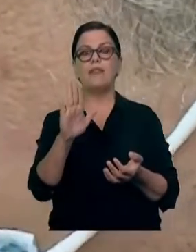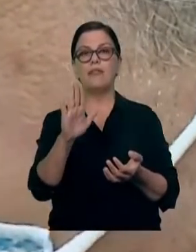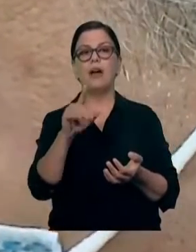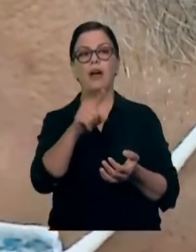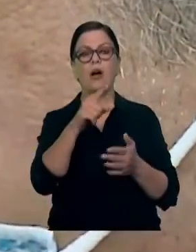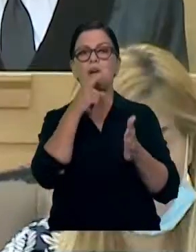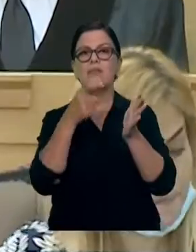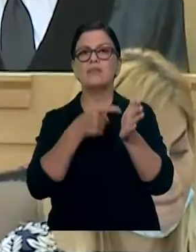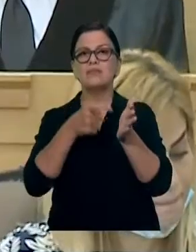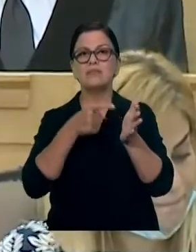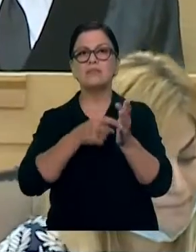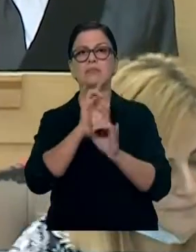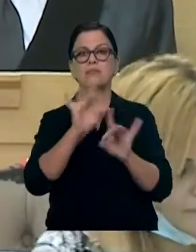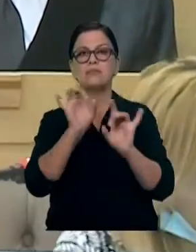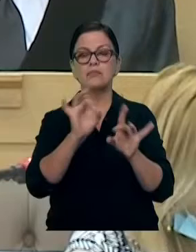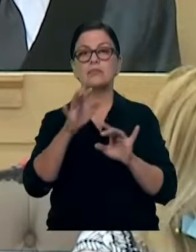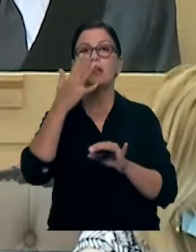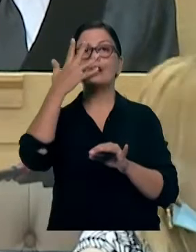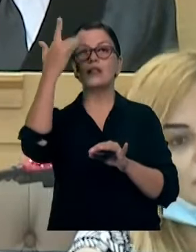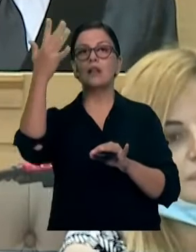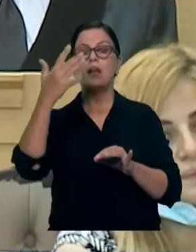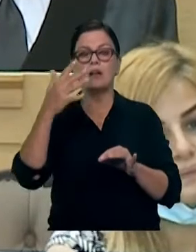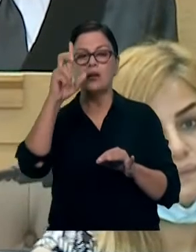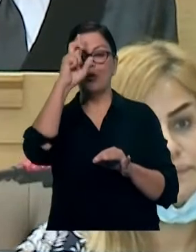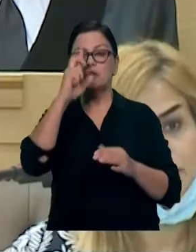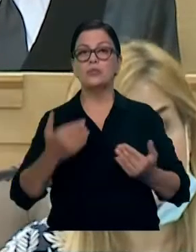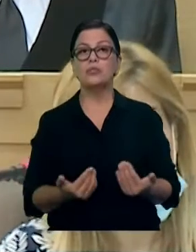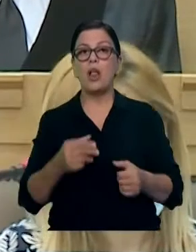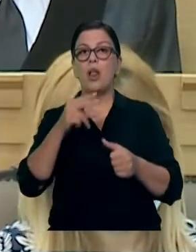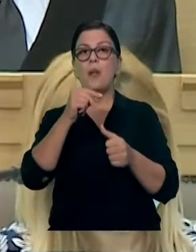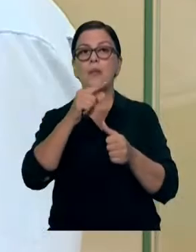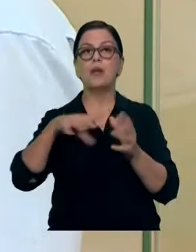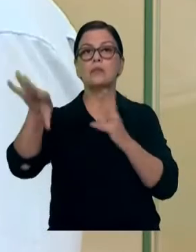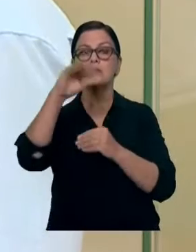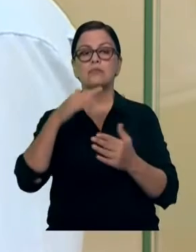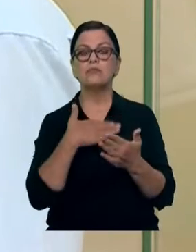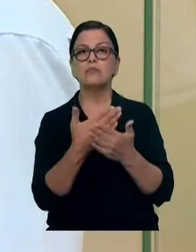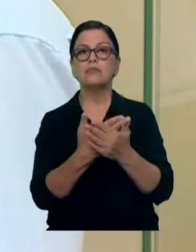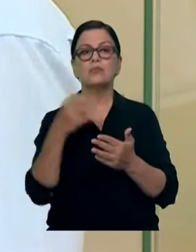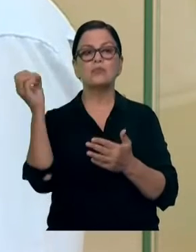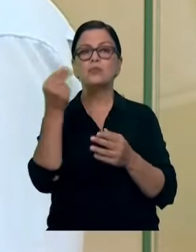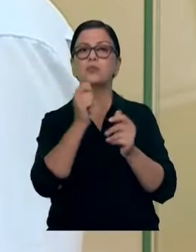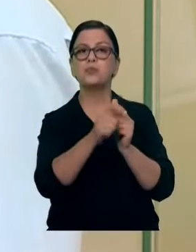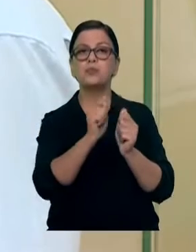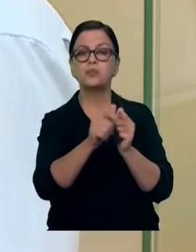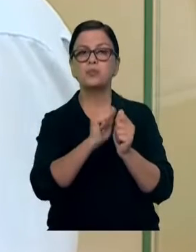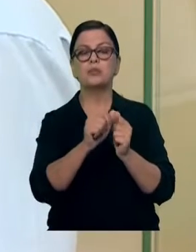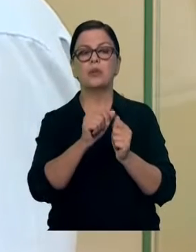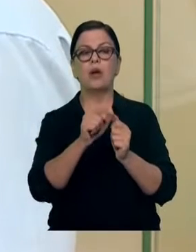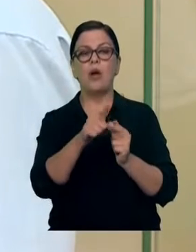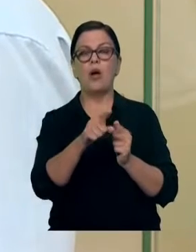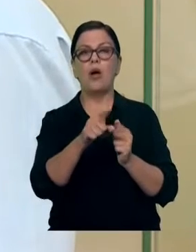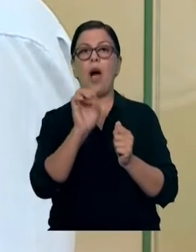suallara cavab verib. Xaricdə yaşayan ermənilərin maliyyələşdirdiyi təşkilatın xətti ilə könüllü olaraq aprel işlərinə qatıldığını deyən